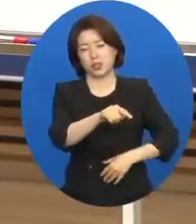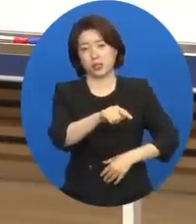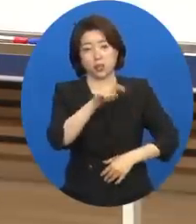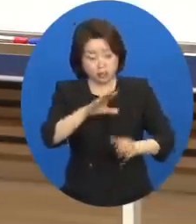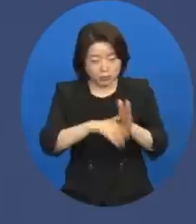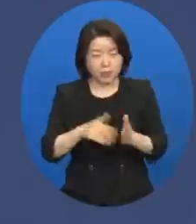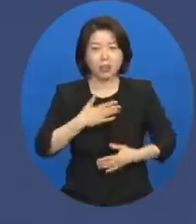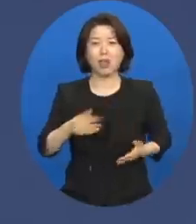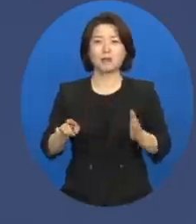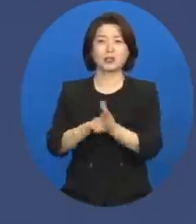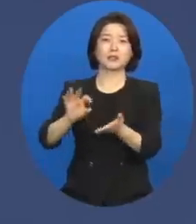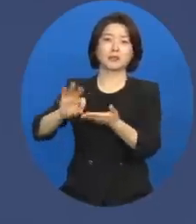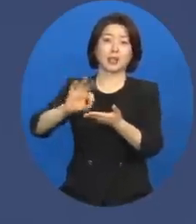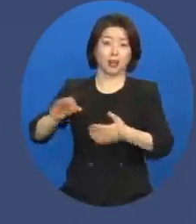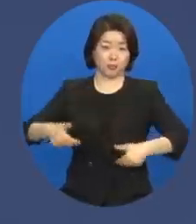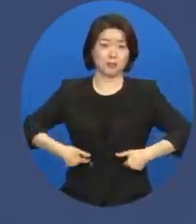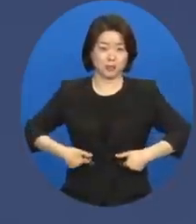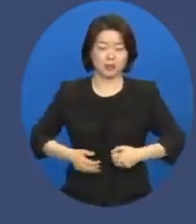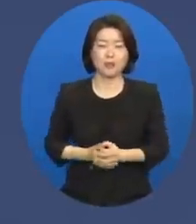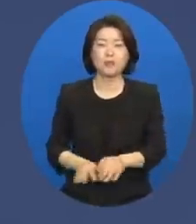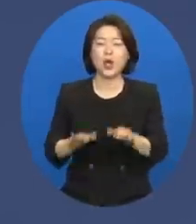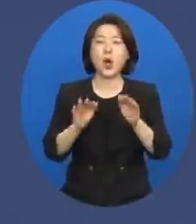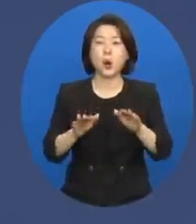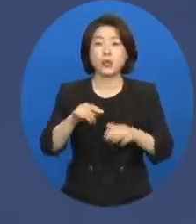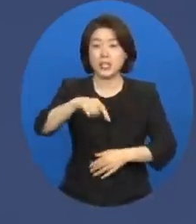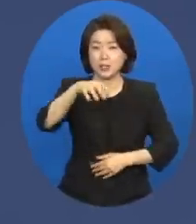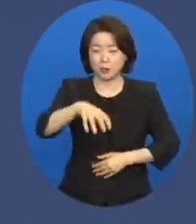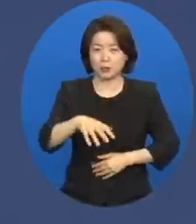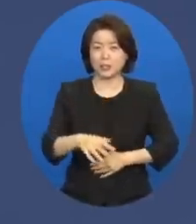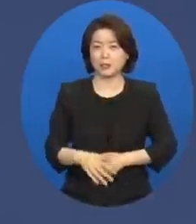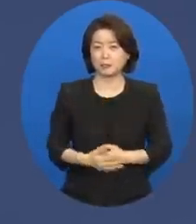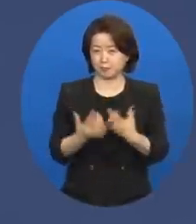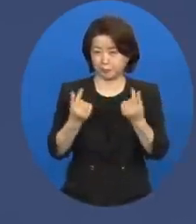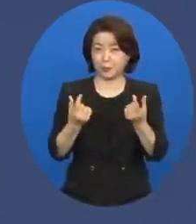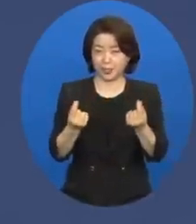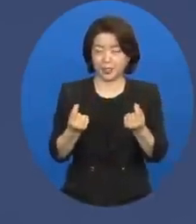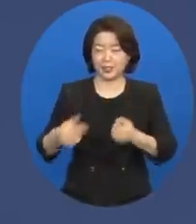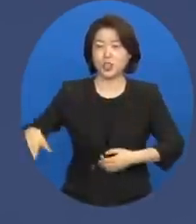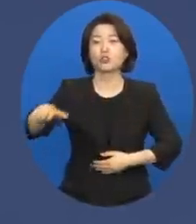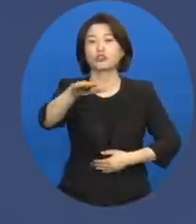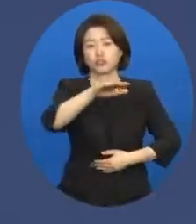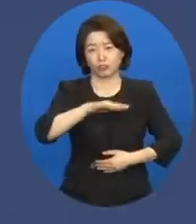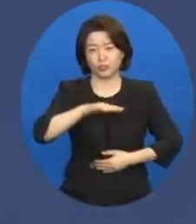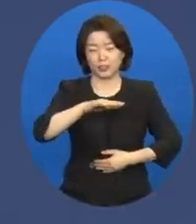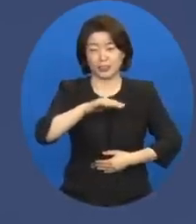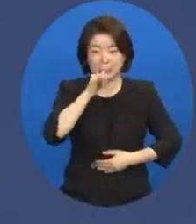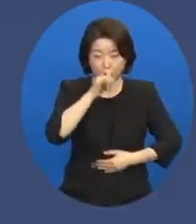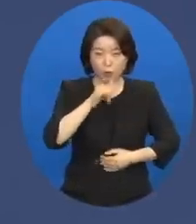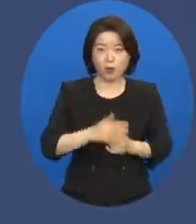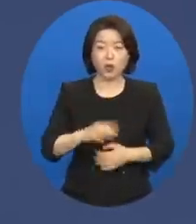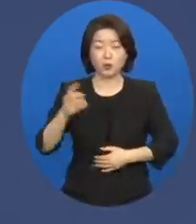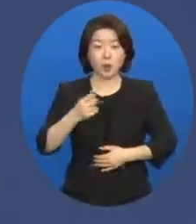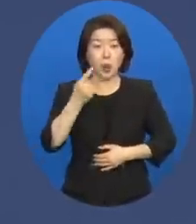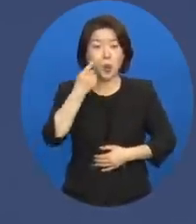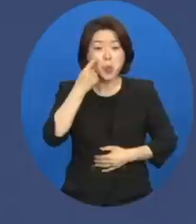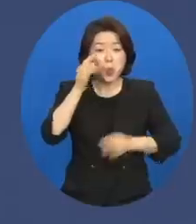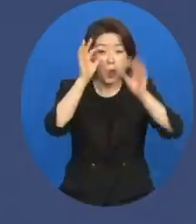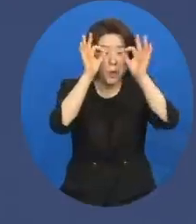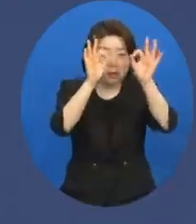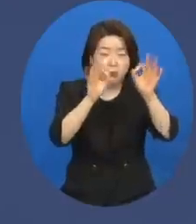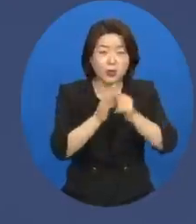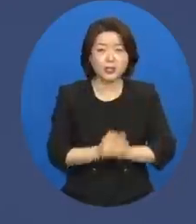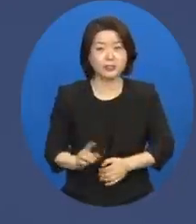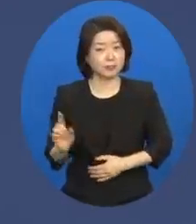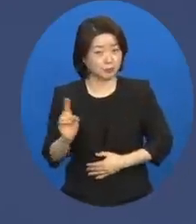합니다. 오늘 이 자리에도 역시 뭐 우리가 있고 또 눈에 보이는 뭐